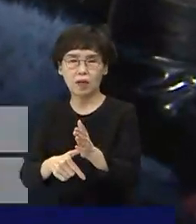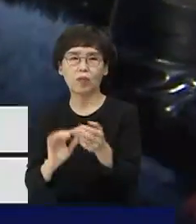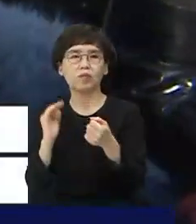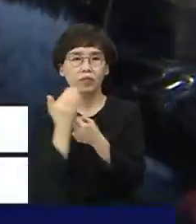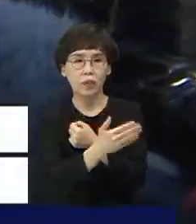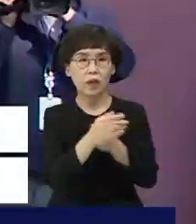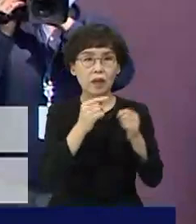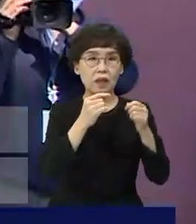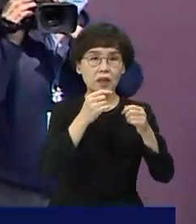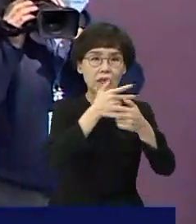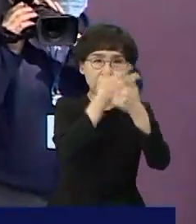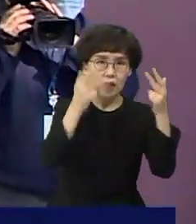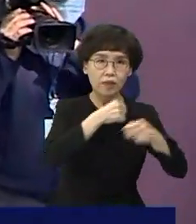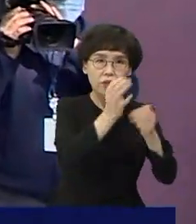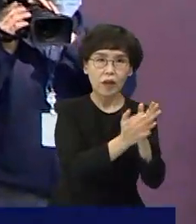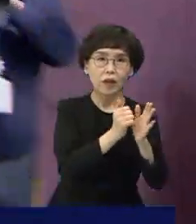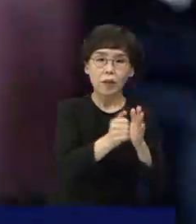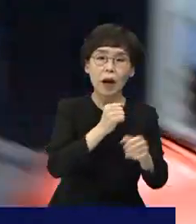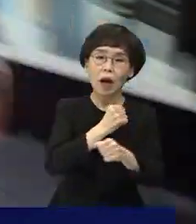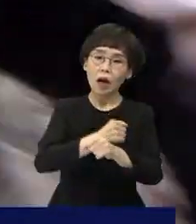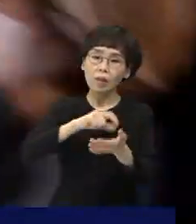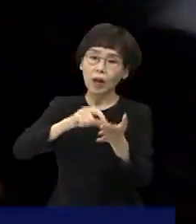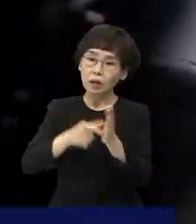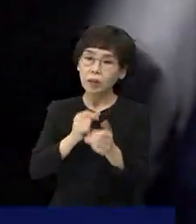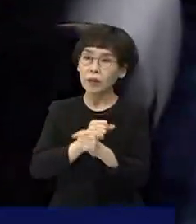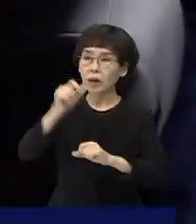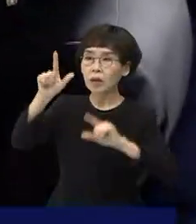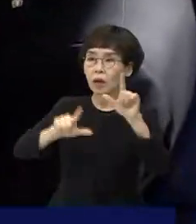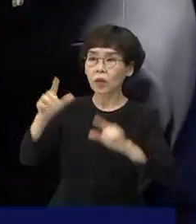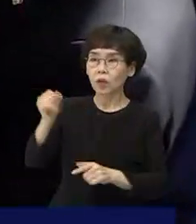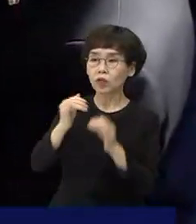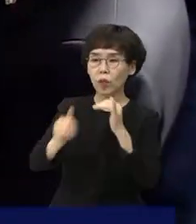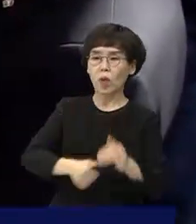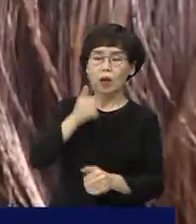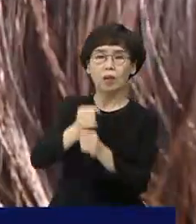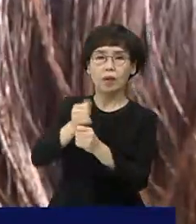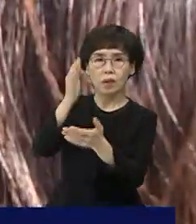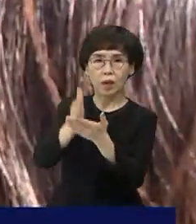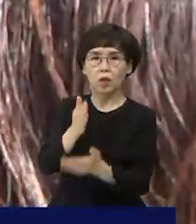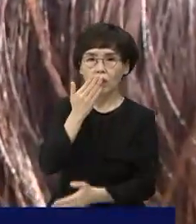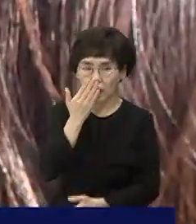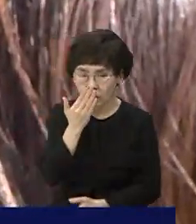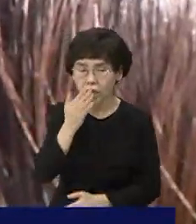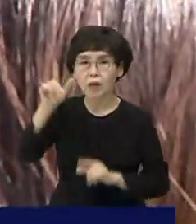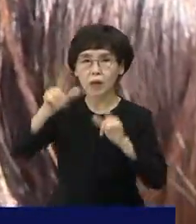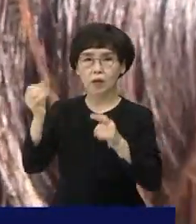이재명 민주당 대표는 할 만큼 했다는 태도로 국민을 분노하게 할 게 아니라 낮은